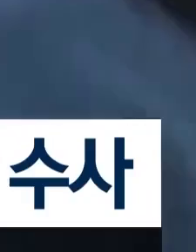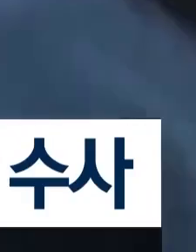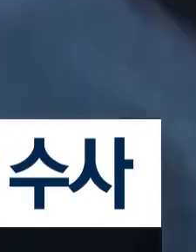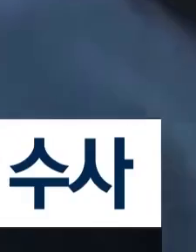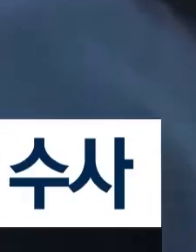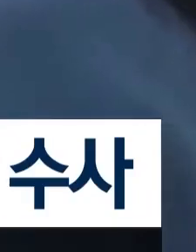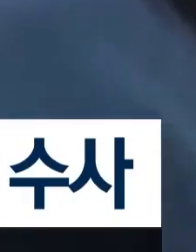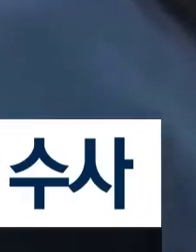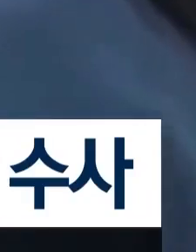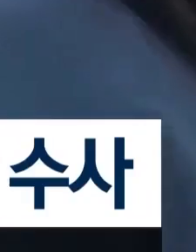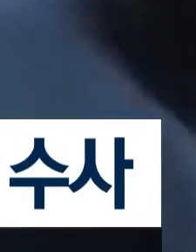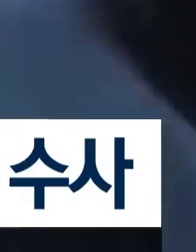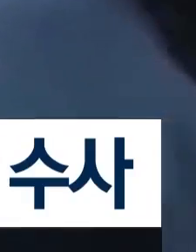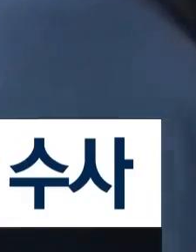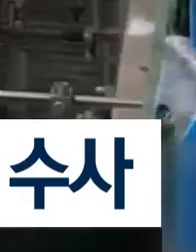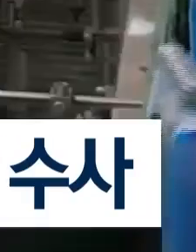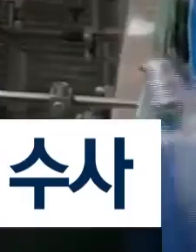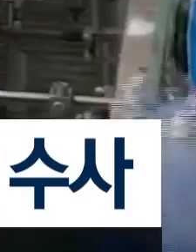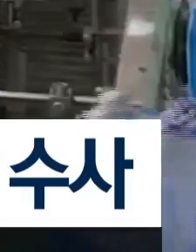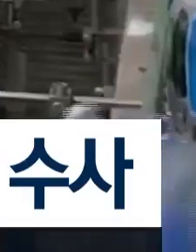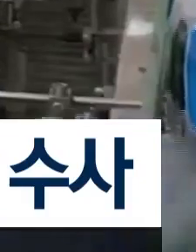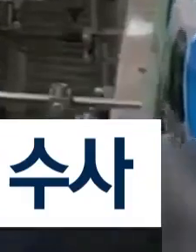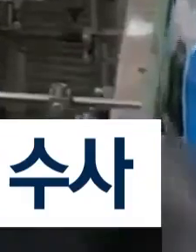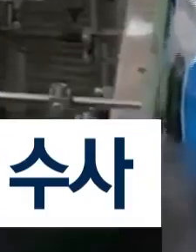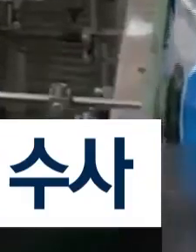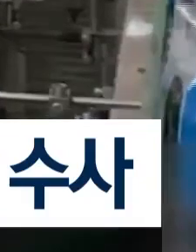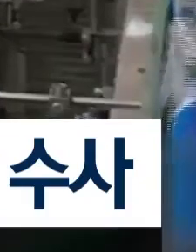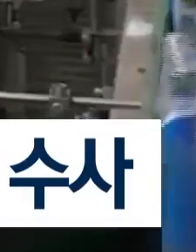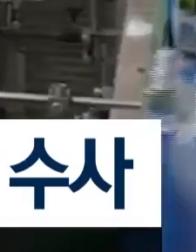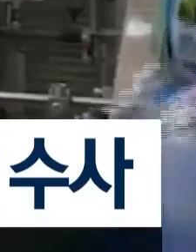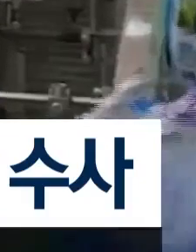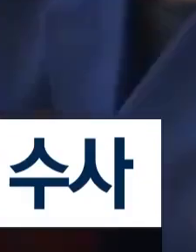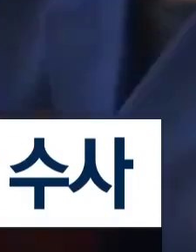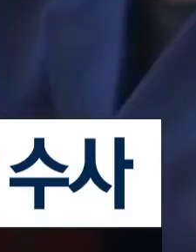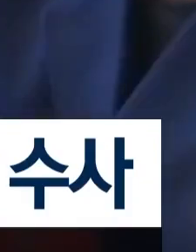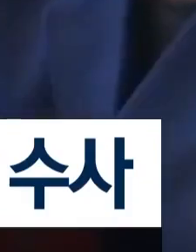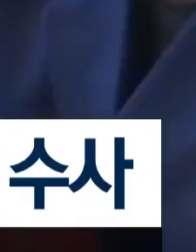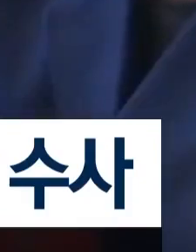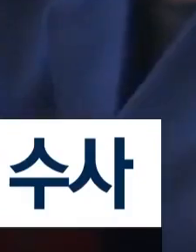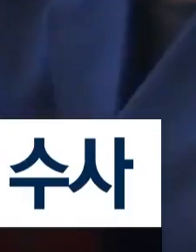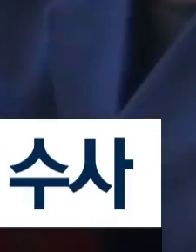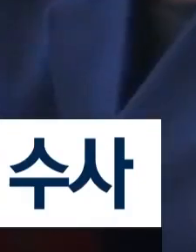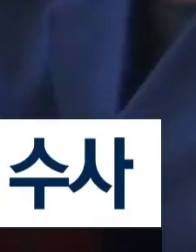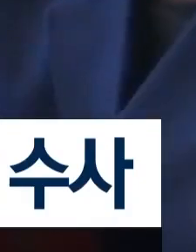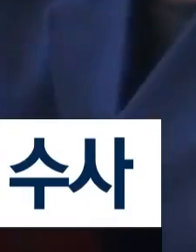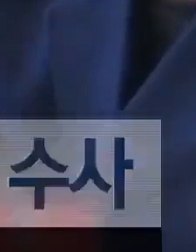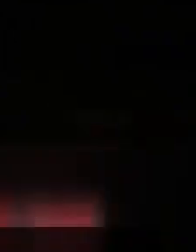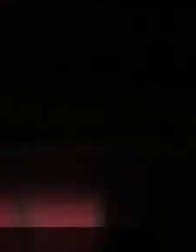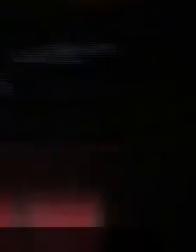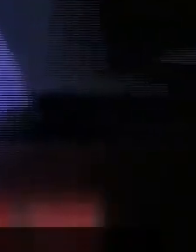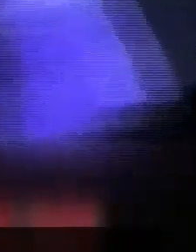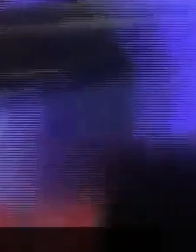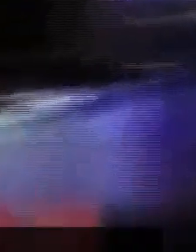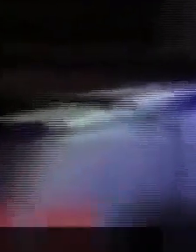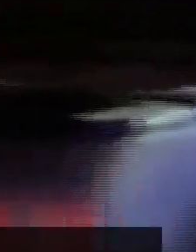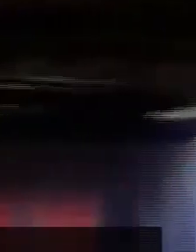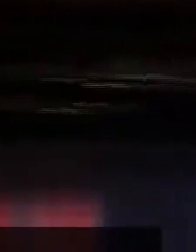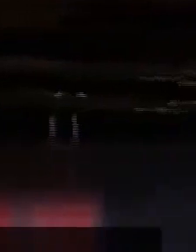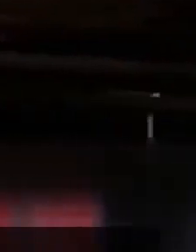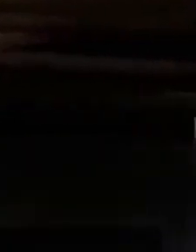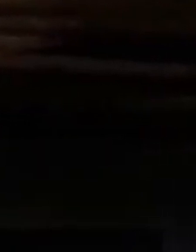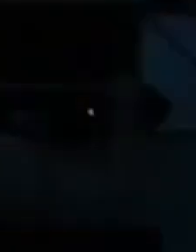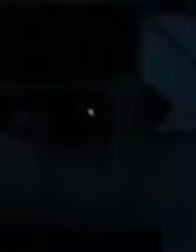공안에 신고했고 조사에 돌입했다며 품질 보장을 위해 지속적인 관리를 강화하겠다고 밝혔지만 소비자들의